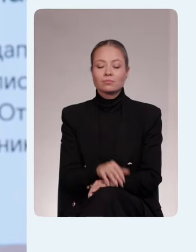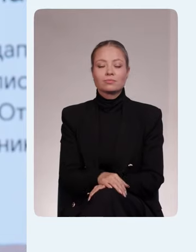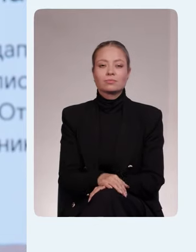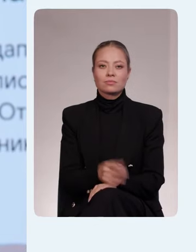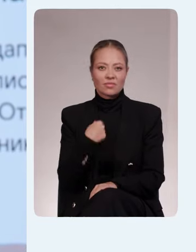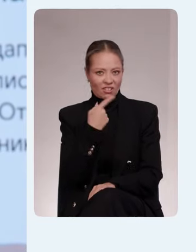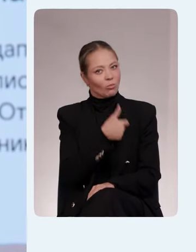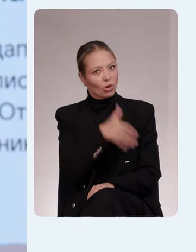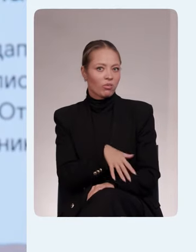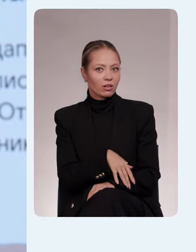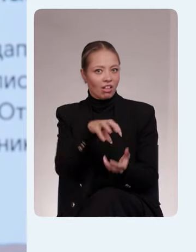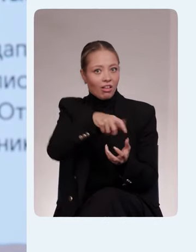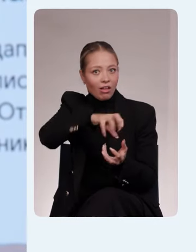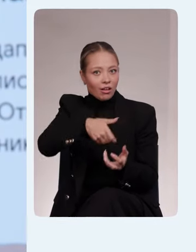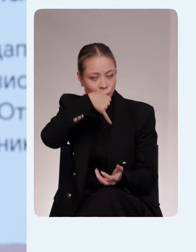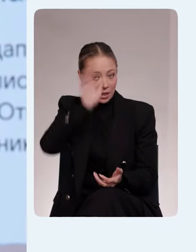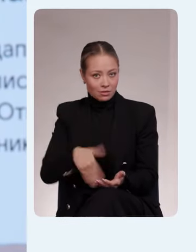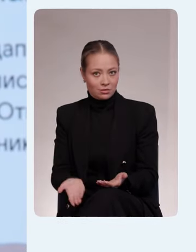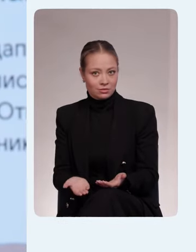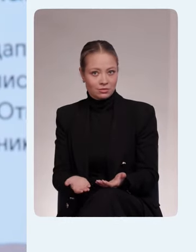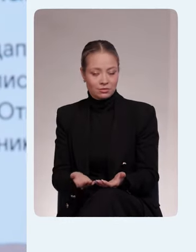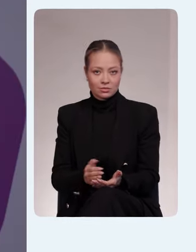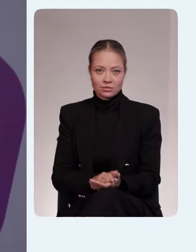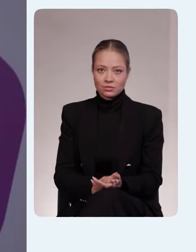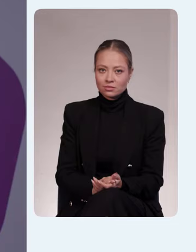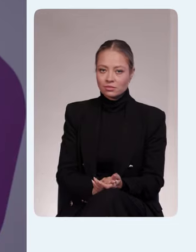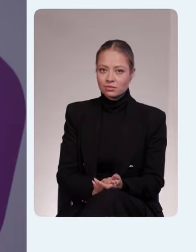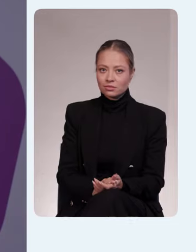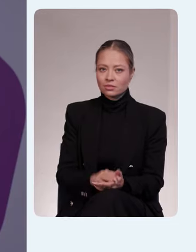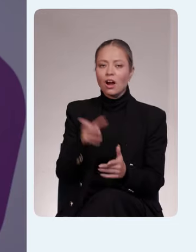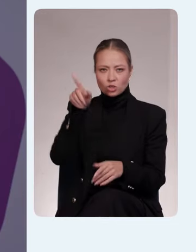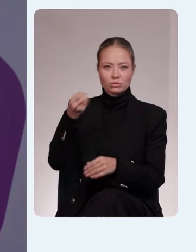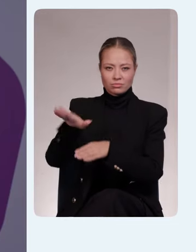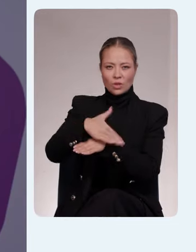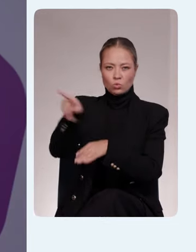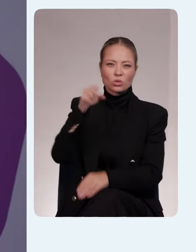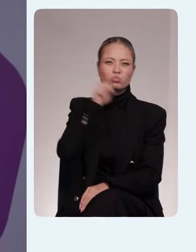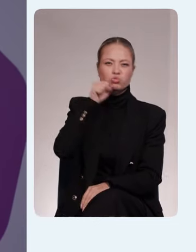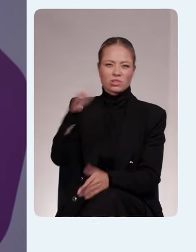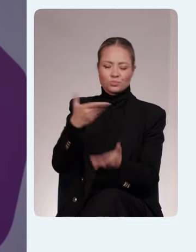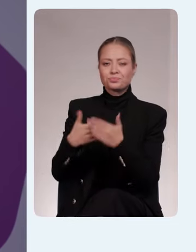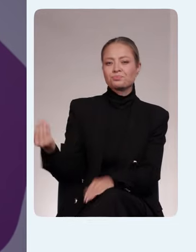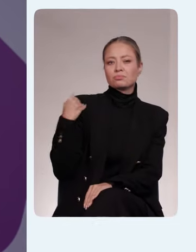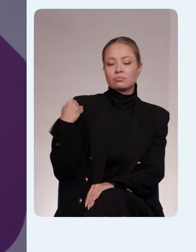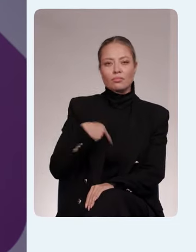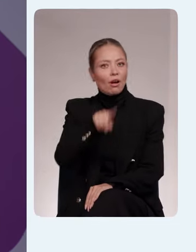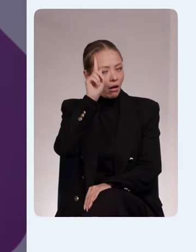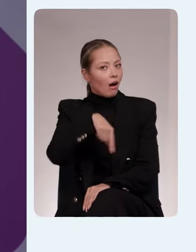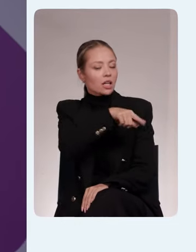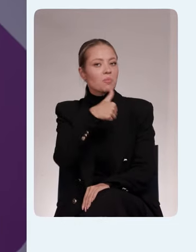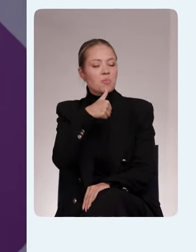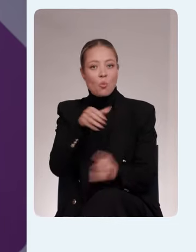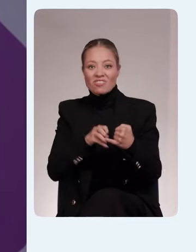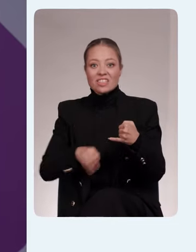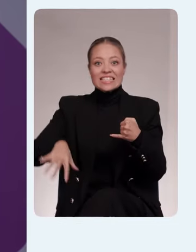Я говорю, пробовал, она не открывается. Еще какой-то мужик на улице, случайный, покиньте, говорит, а ты пробовал закопать